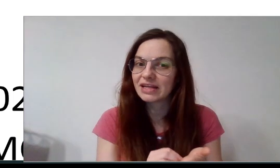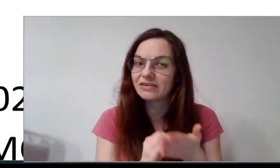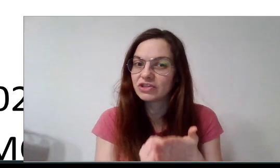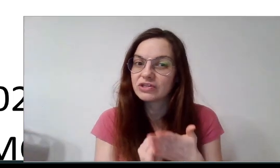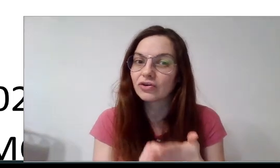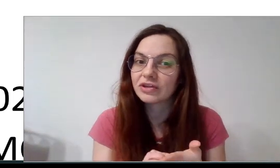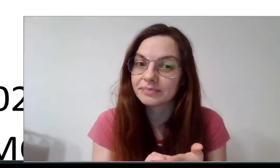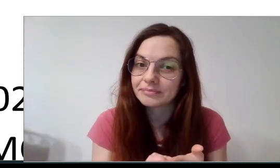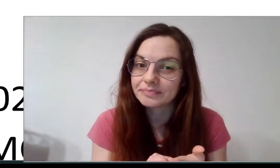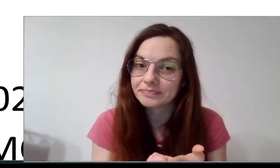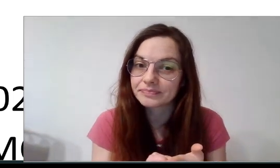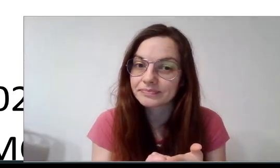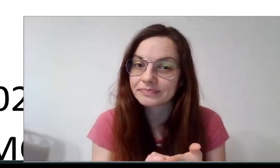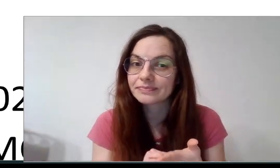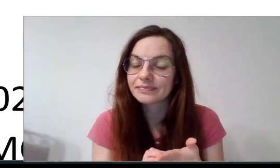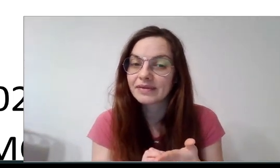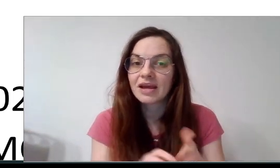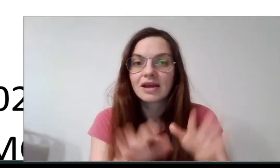familie, dativ ženskog roda.